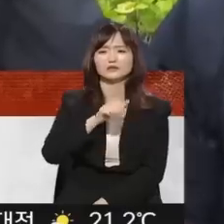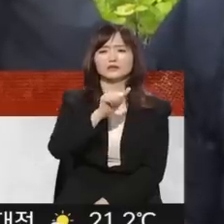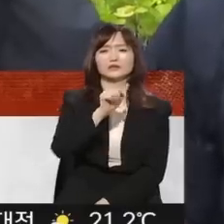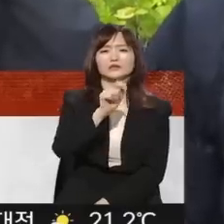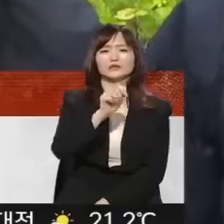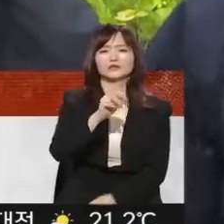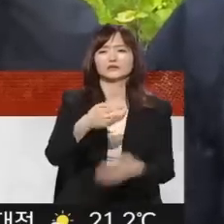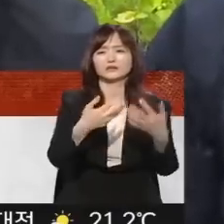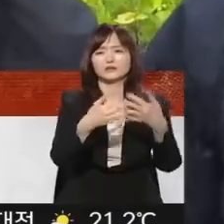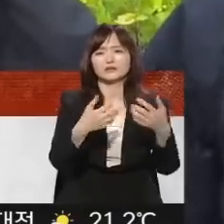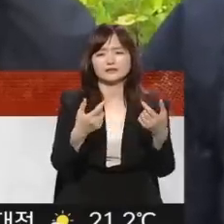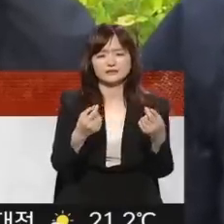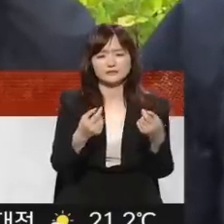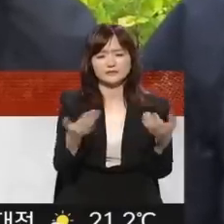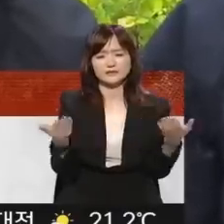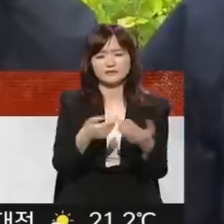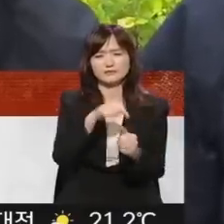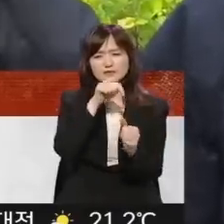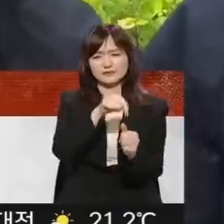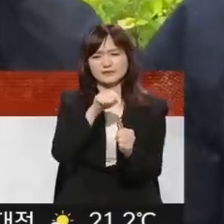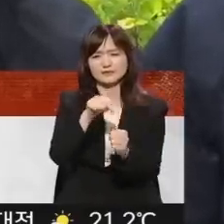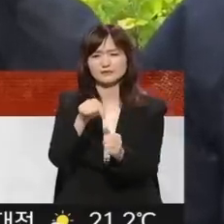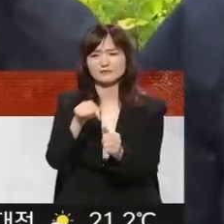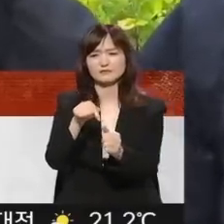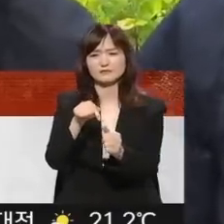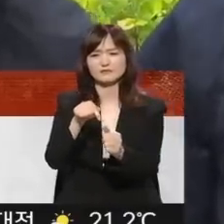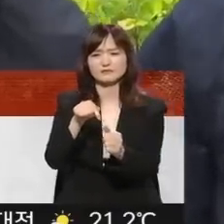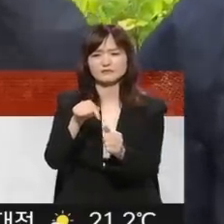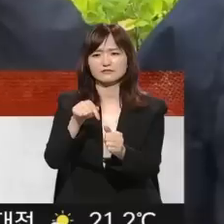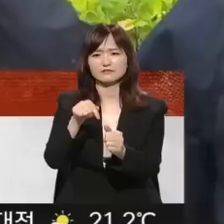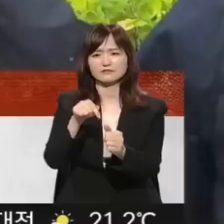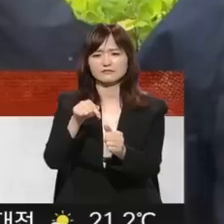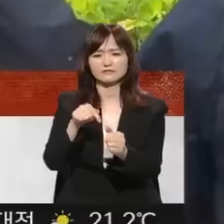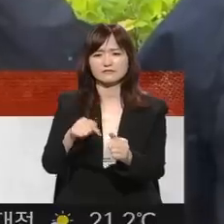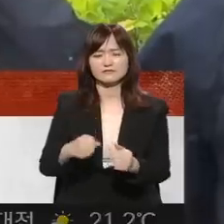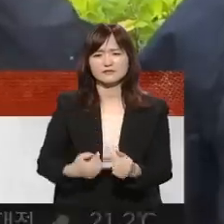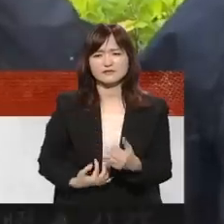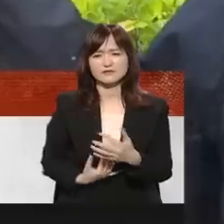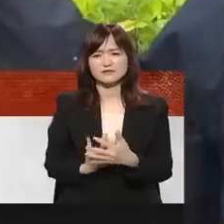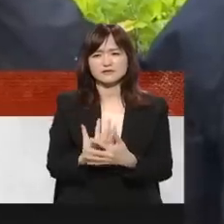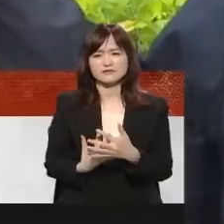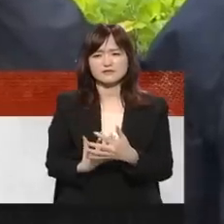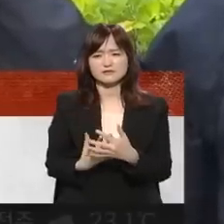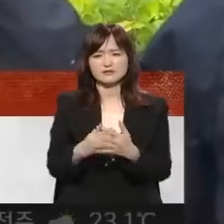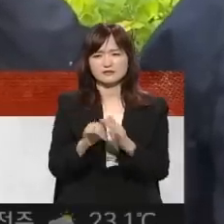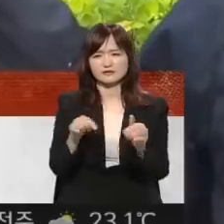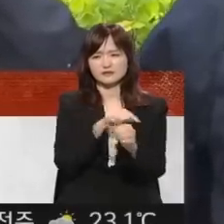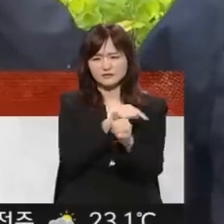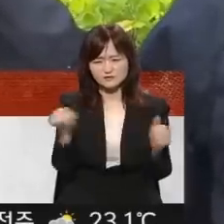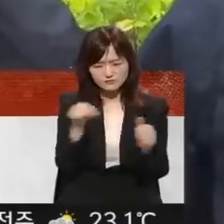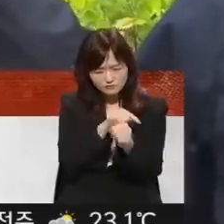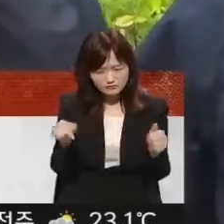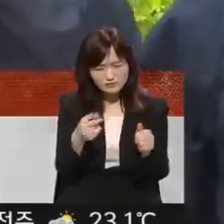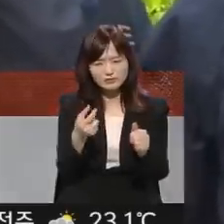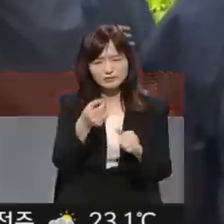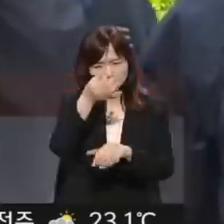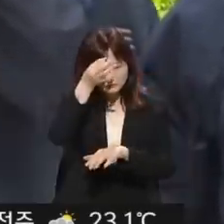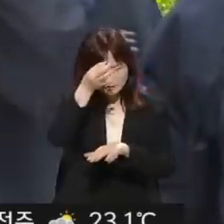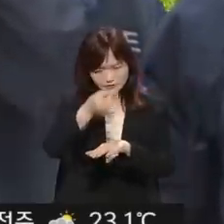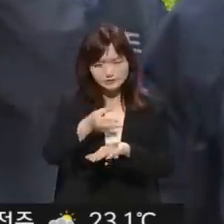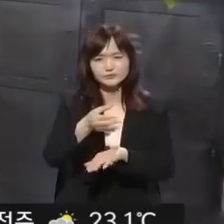뭐 HM 기계가처럼 일만 시키고 뭐 조금씩 문화가 쳐서 그런 거 같습니다 죄송합니다